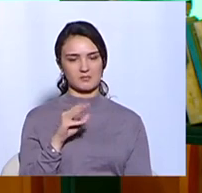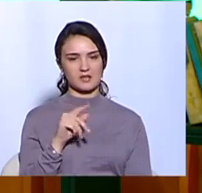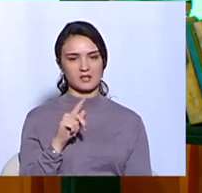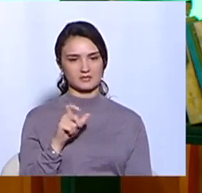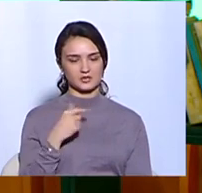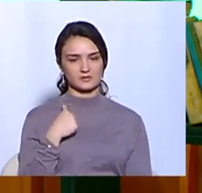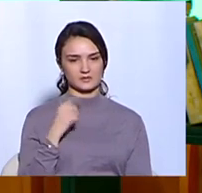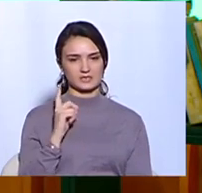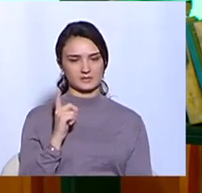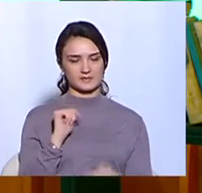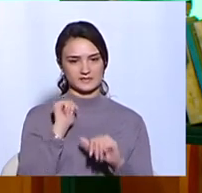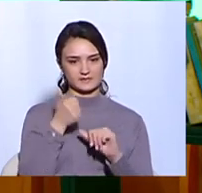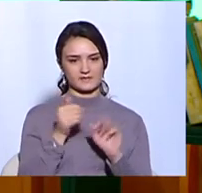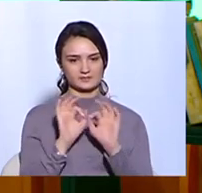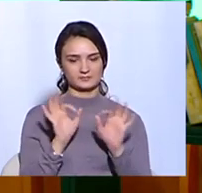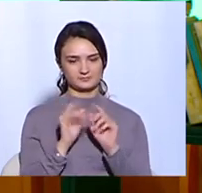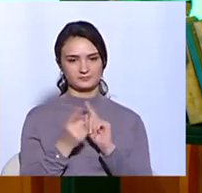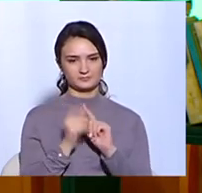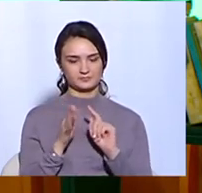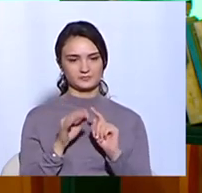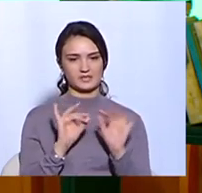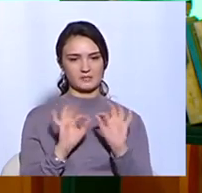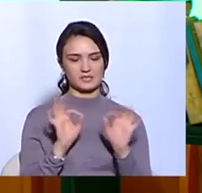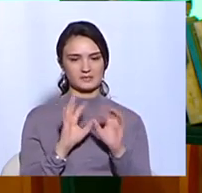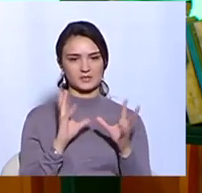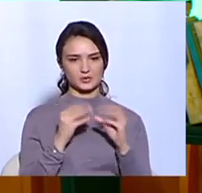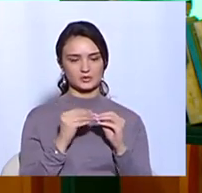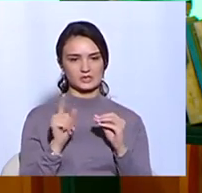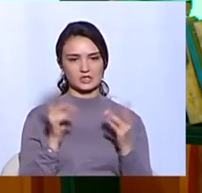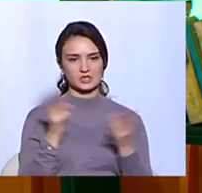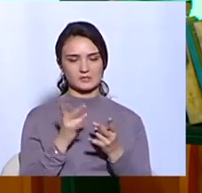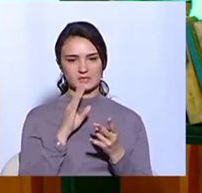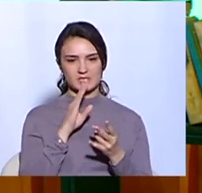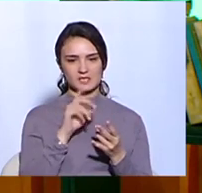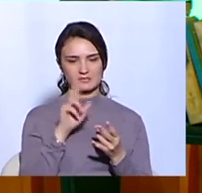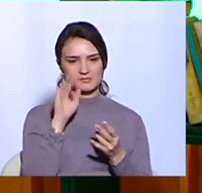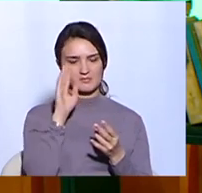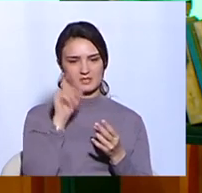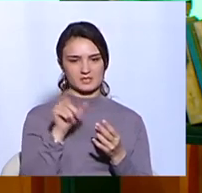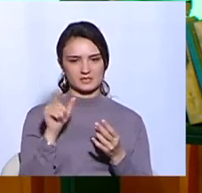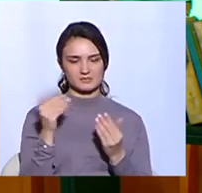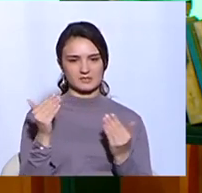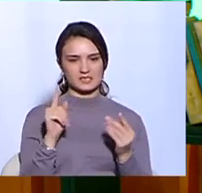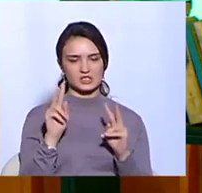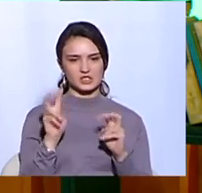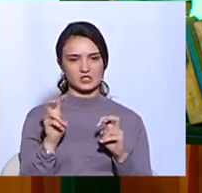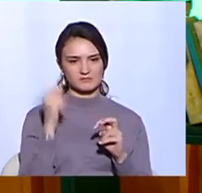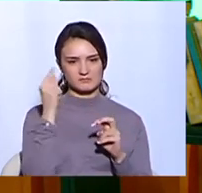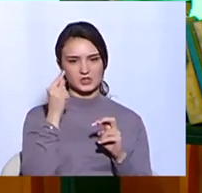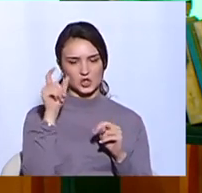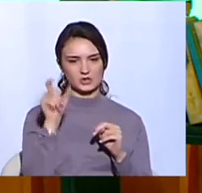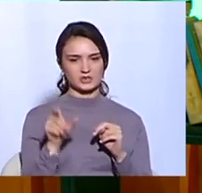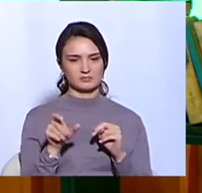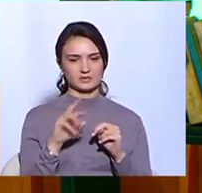ჩვენ ერთმანეთს ხვალ შევხვდებით და გავარკვევთ ბოლოს და ბოლოს რა სჭირდებათ ქალებს და მამაკაცებს, რას ნიშნავს